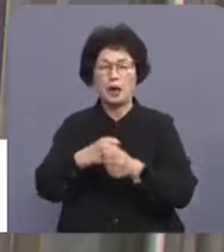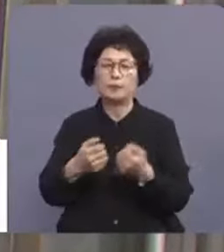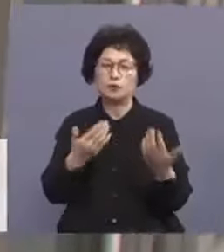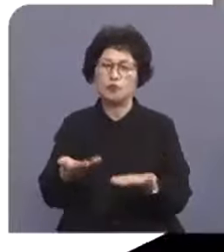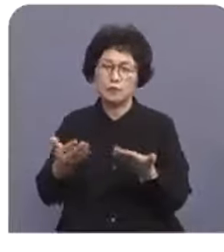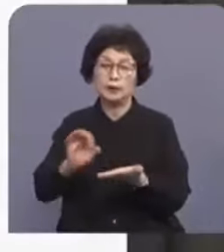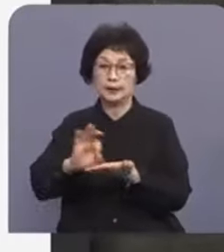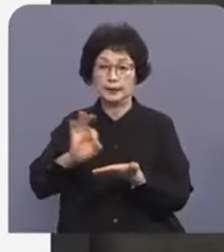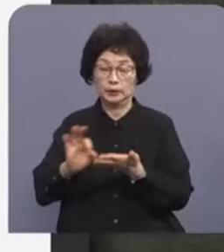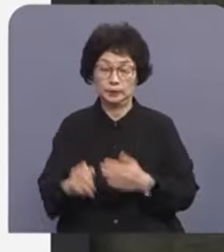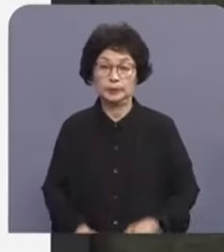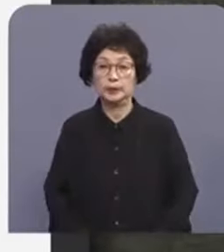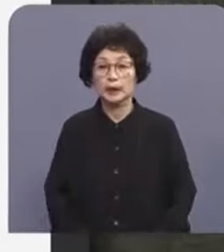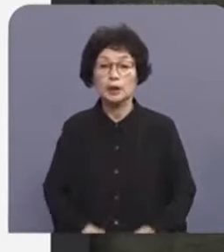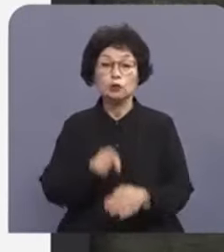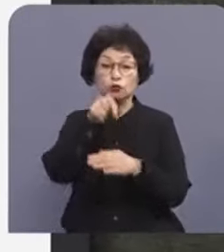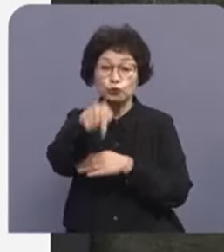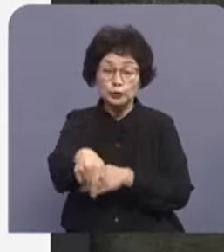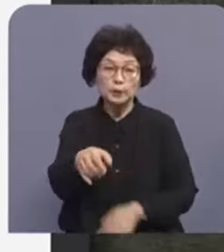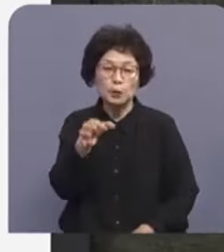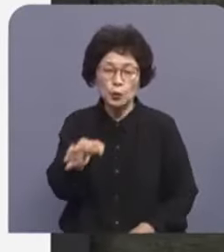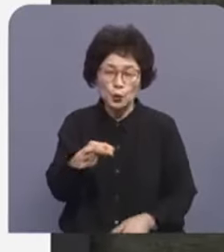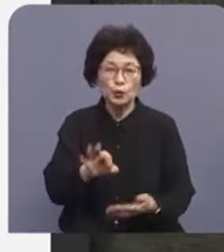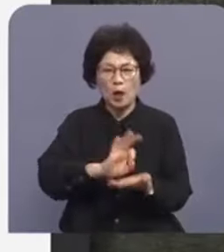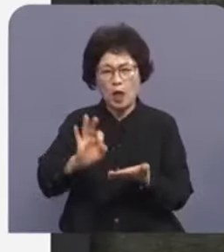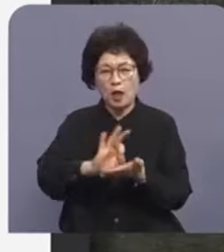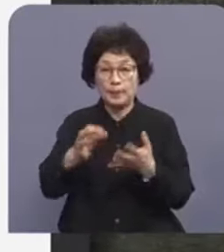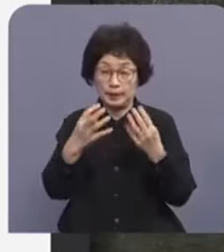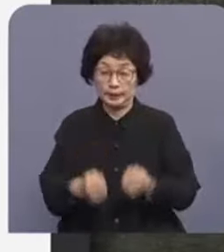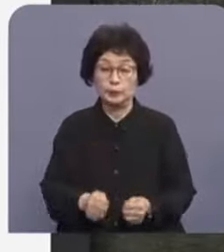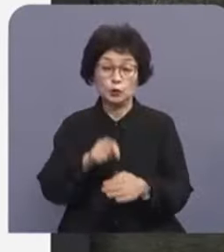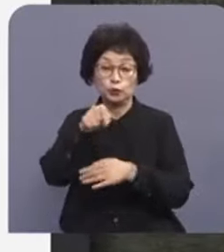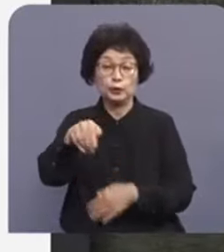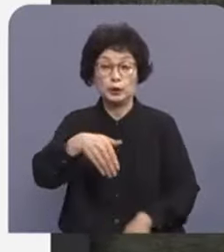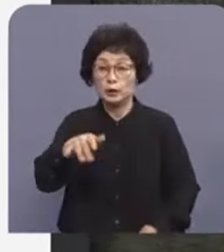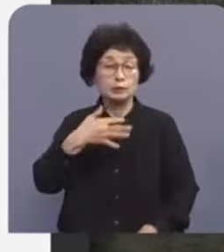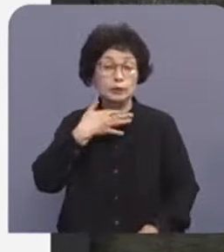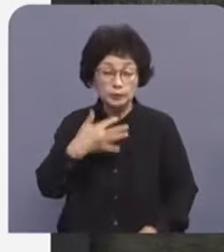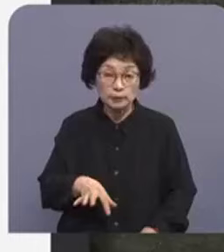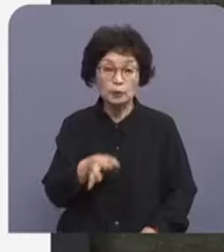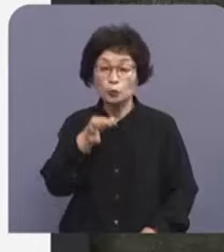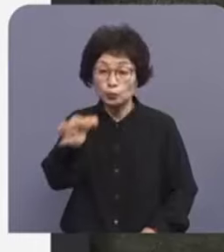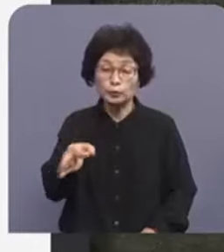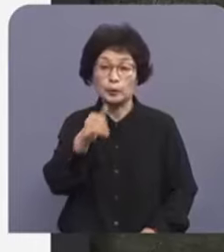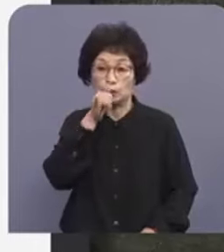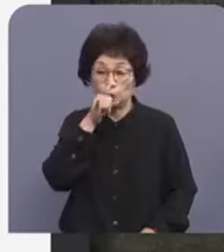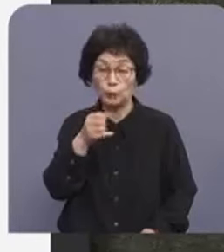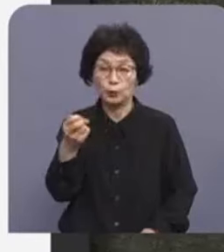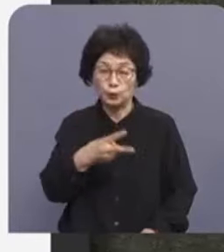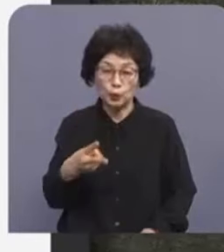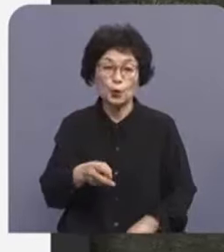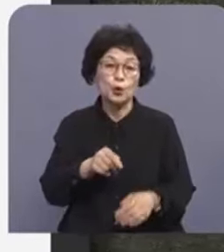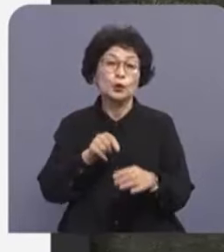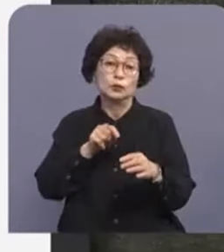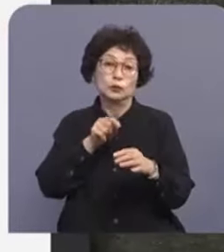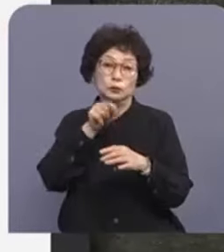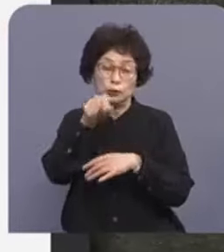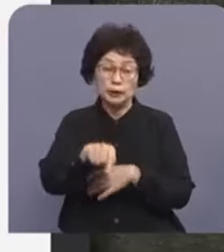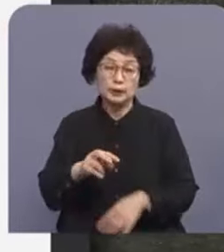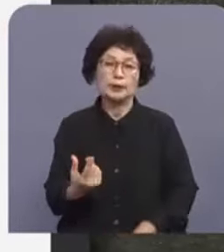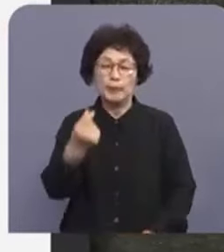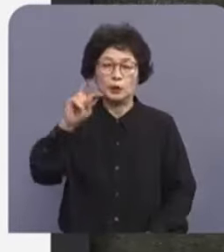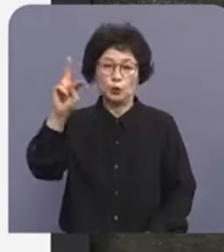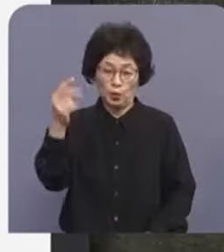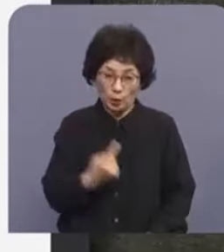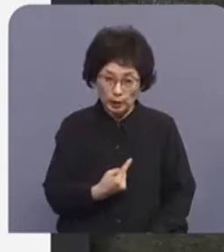사용했습니다 출장비는 줄줄 새다시피 했습니다 출장을 가지 않았는데 출장비를 지급했고 출장에서 조기 복귀해